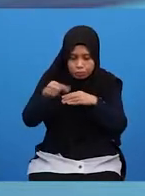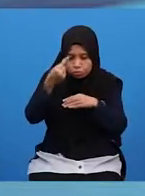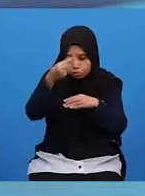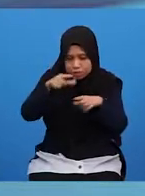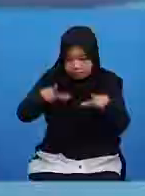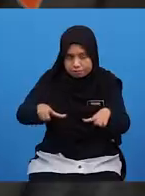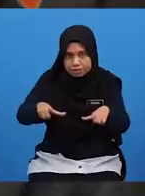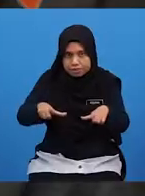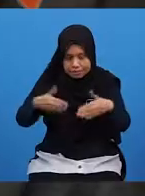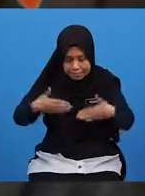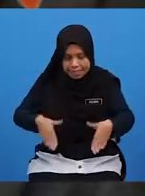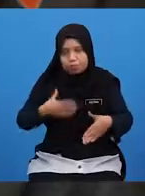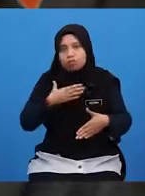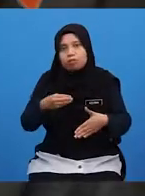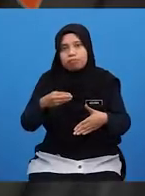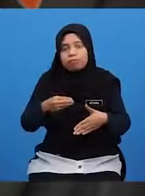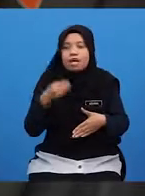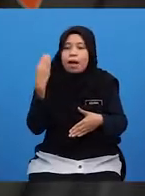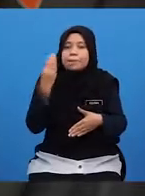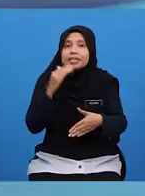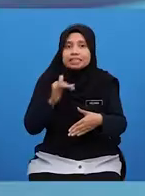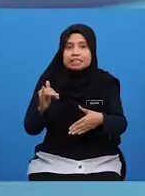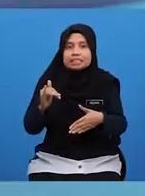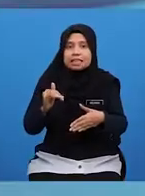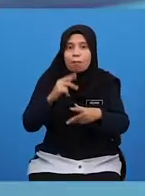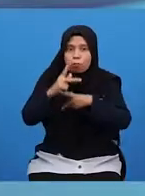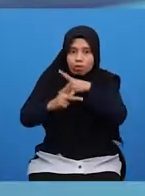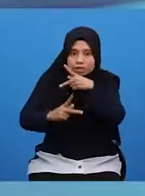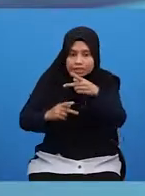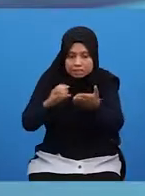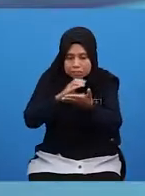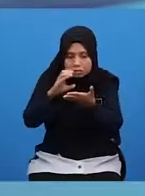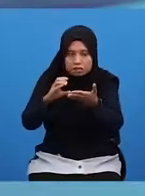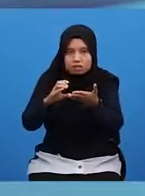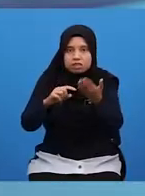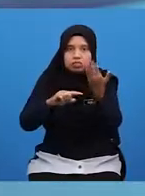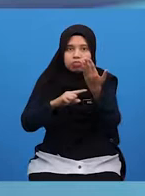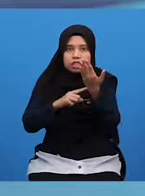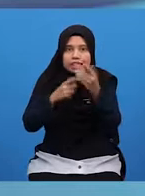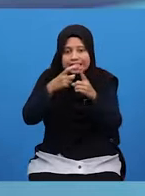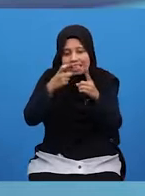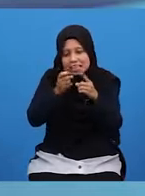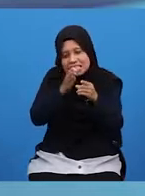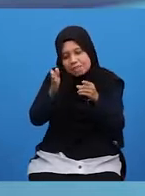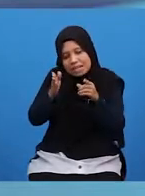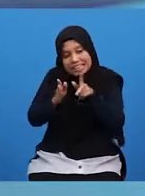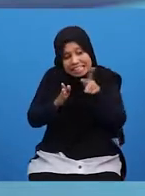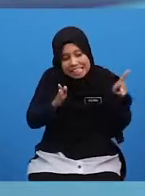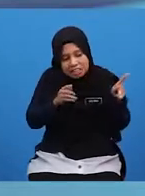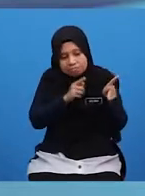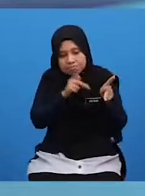putih. Pada kebiasaannya, proses mencanting dimulakan dari sebelah kiri ke